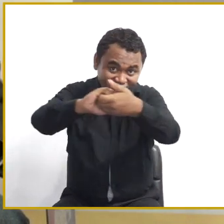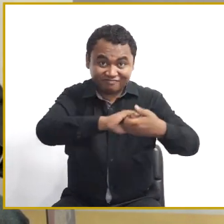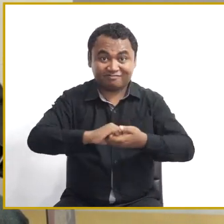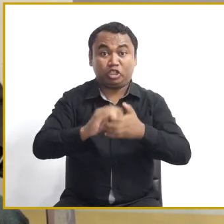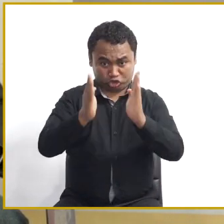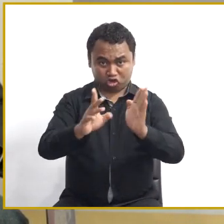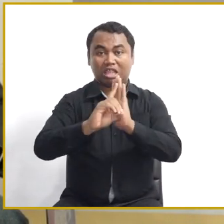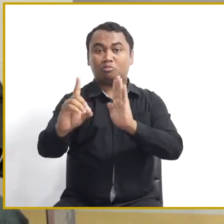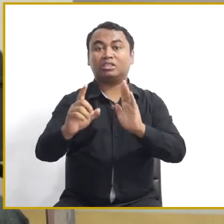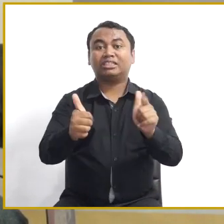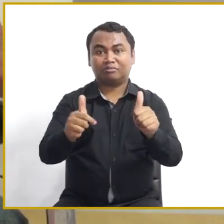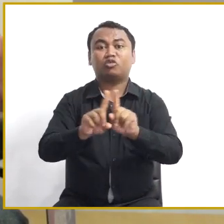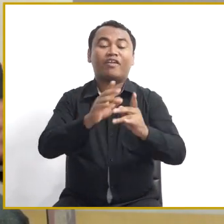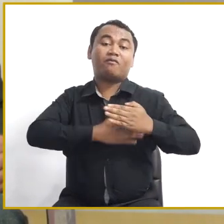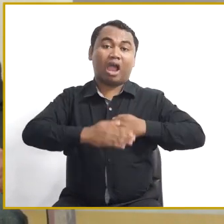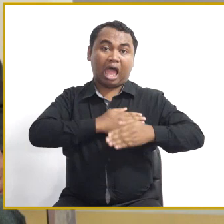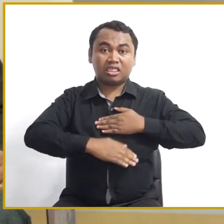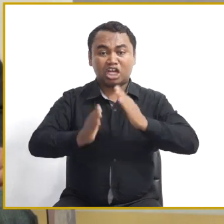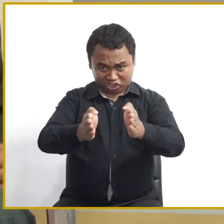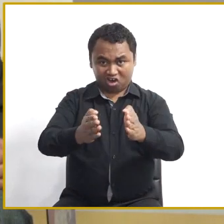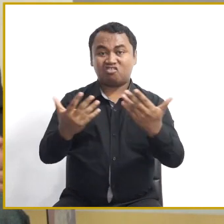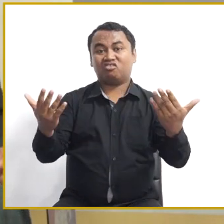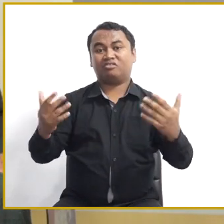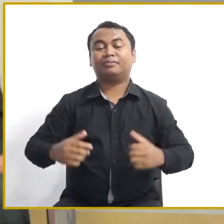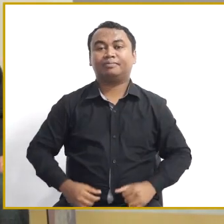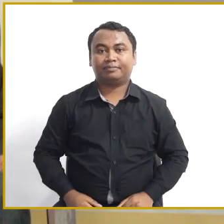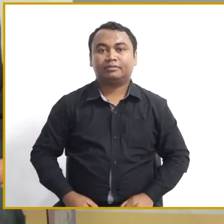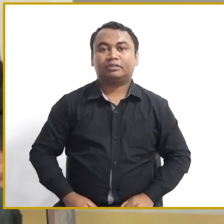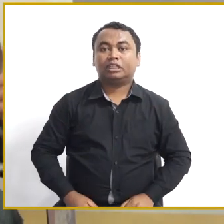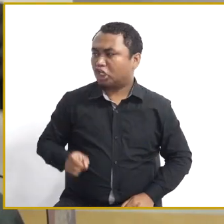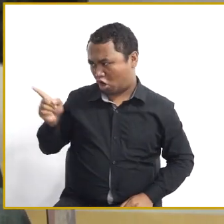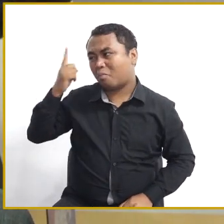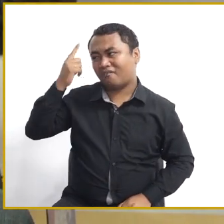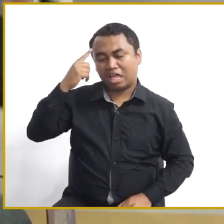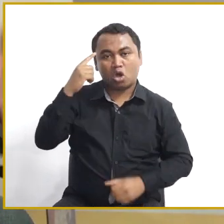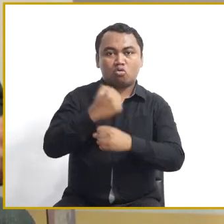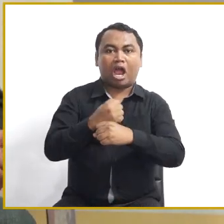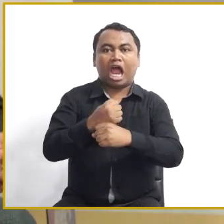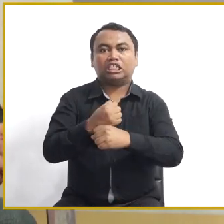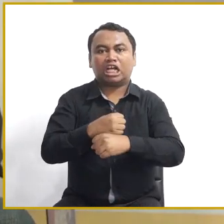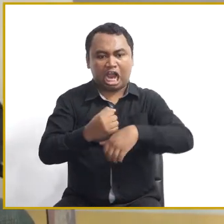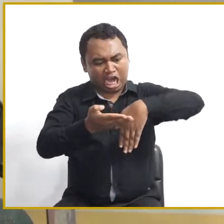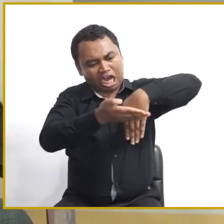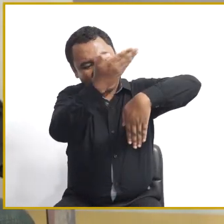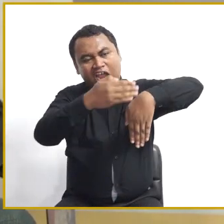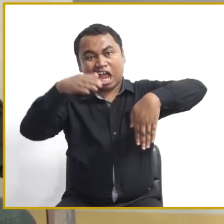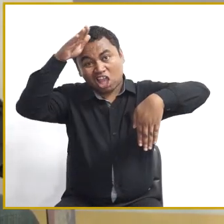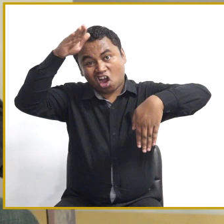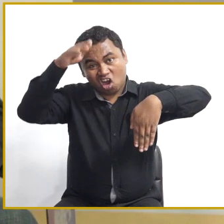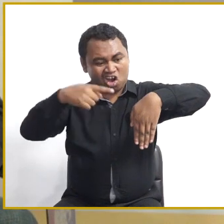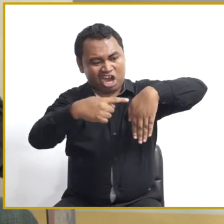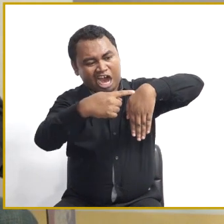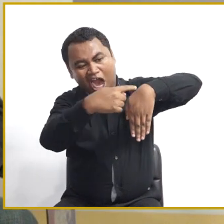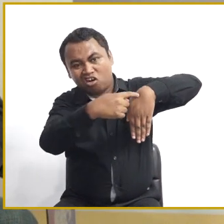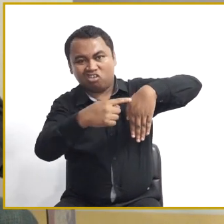Demokrasia zany. Ary amin'izao tsika miteny zao nge fantatrao tsara Abraham efa mandeha ny hoe candidat en triangle du nord, candidat en triangle